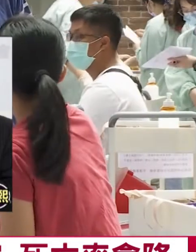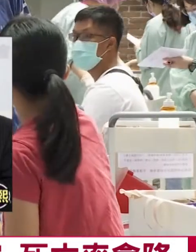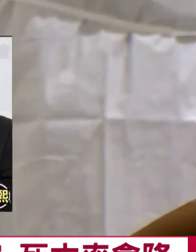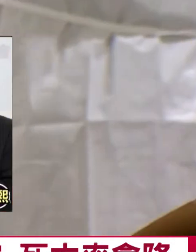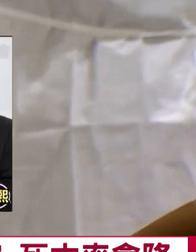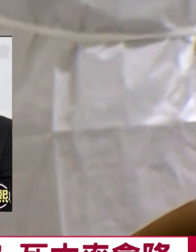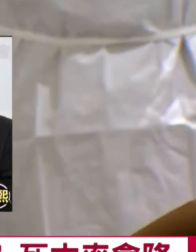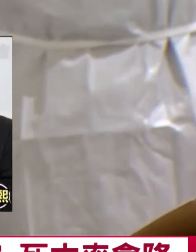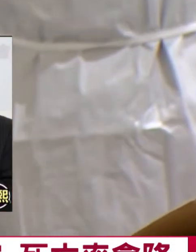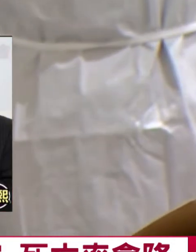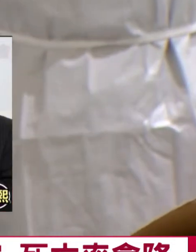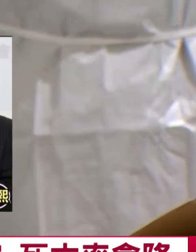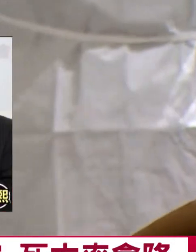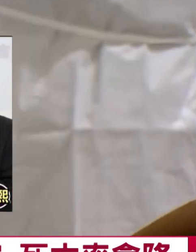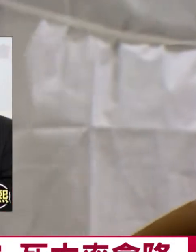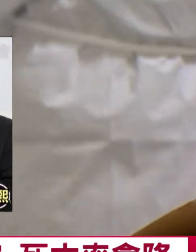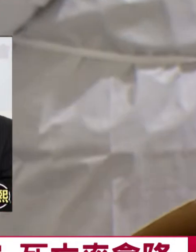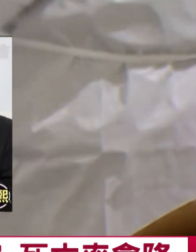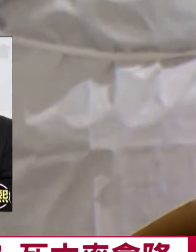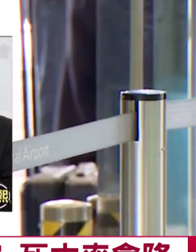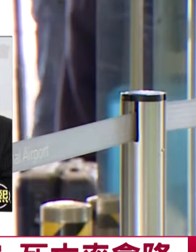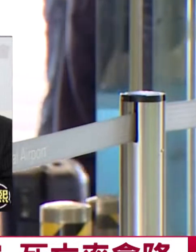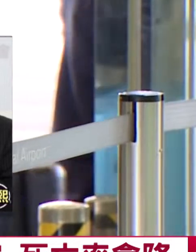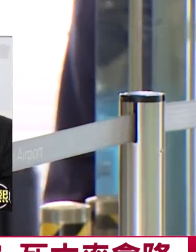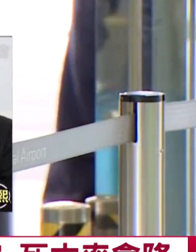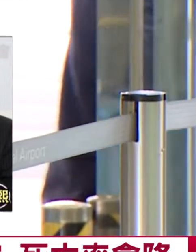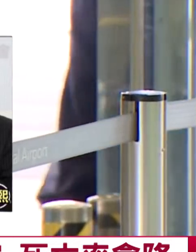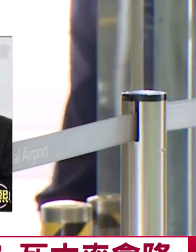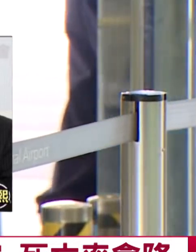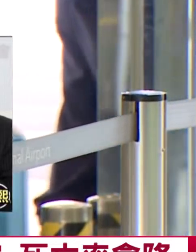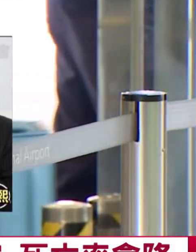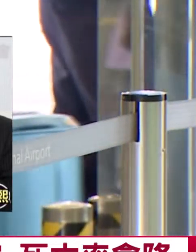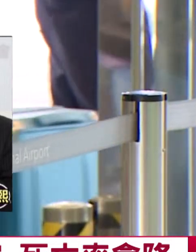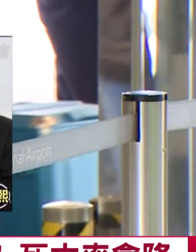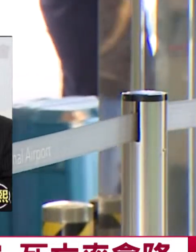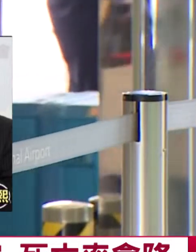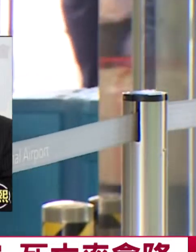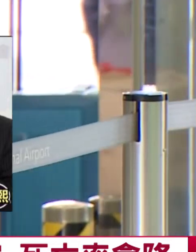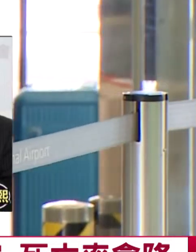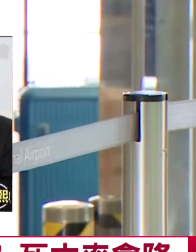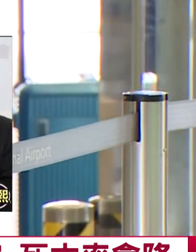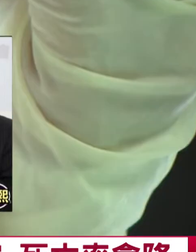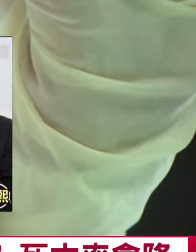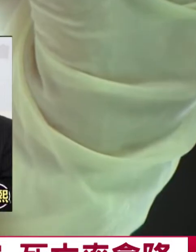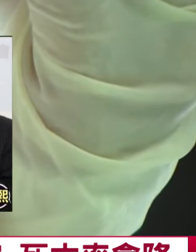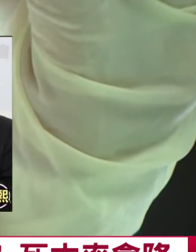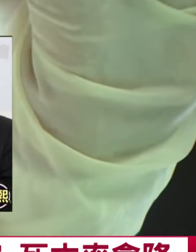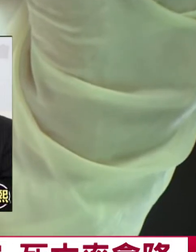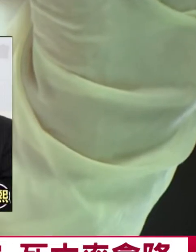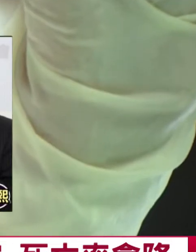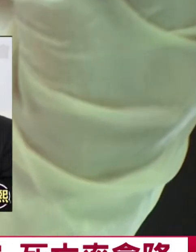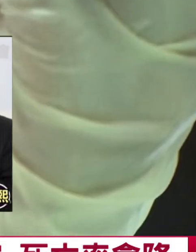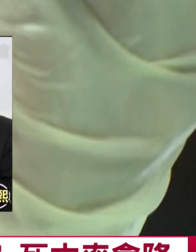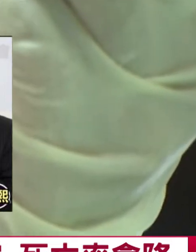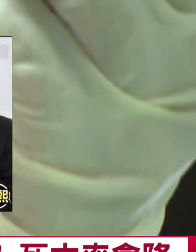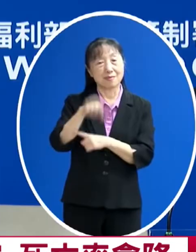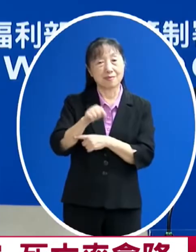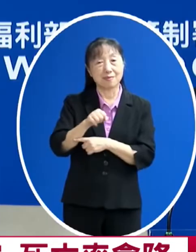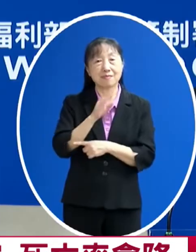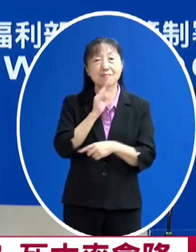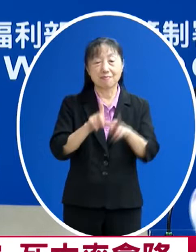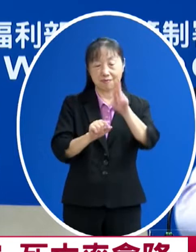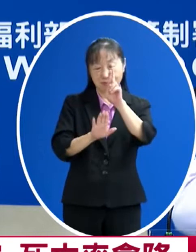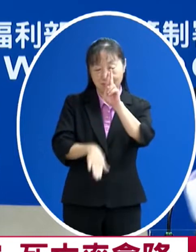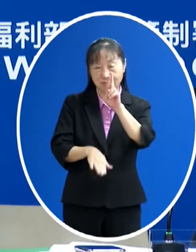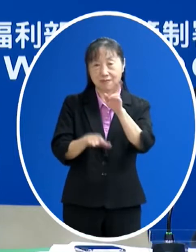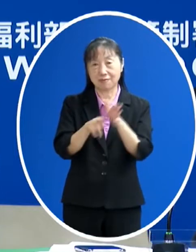湾新冠 Omicron 死亡率将在12月底降到10万分之0.5以下，甚至低于流感死亡率，达到新冠流感化。